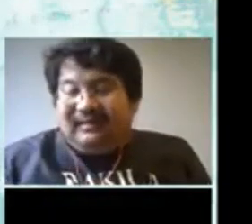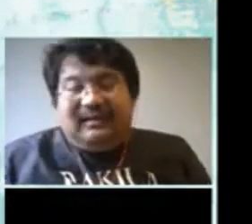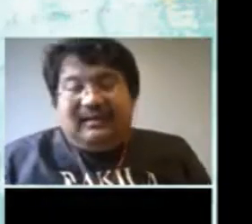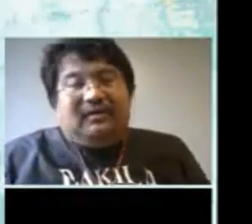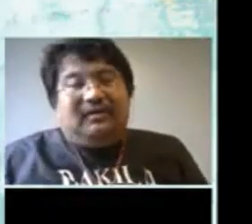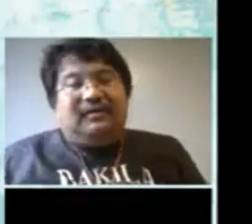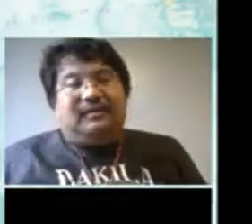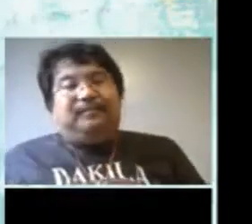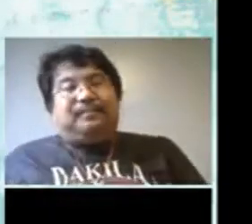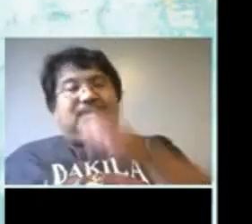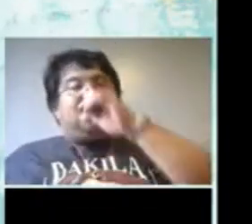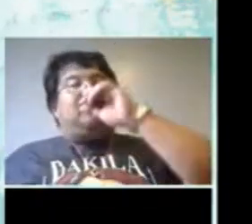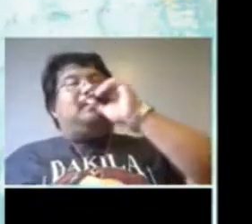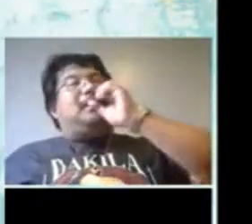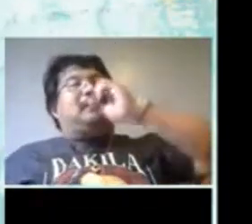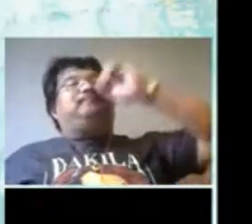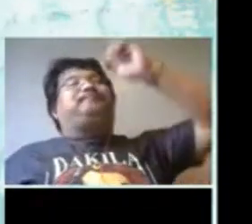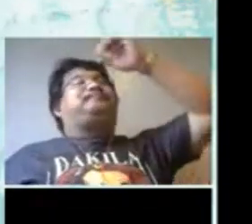yan. No?